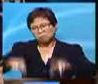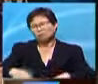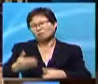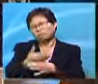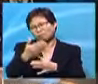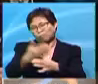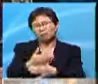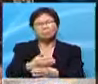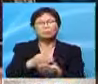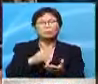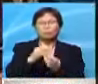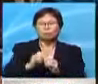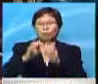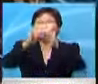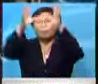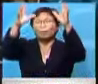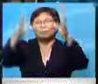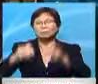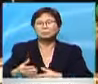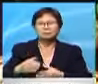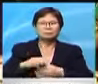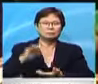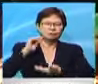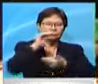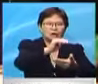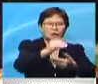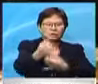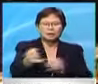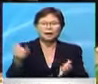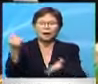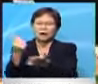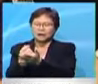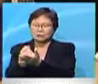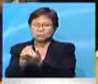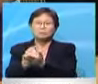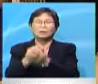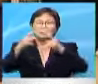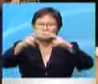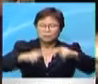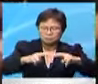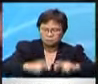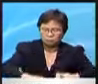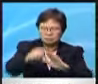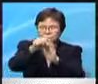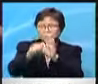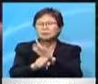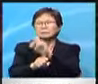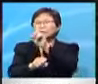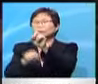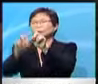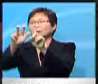terbabit telah diserahkan kepada jabatan kastam diraja Malaysia kes disiasat di bawah